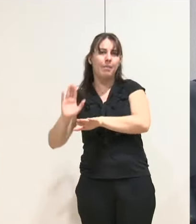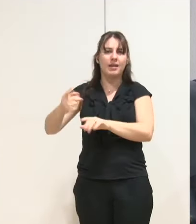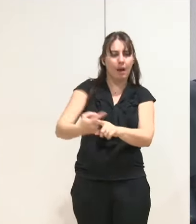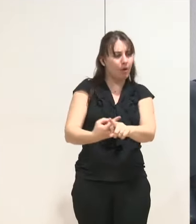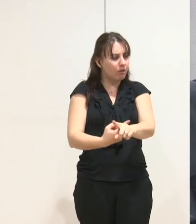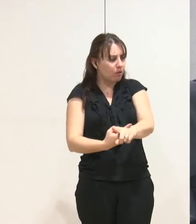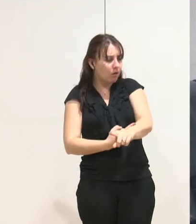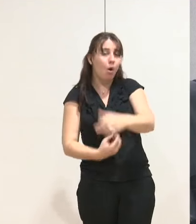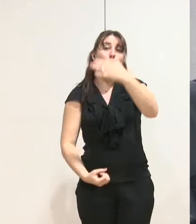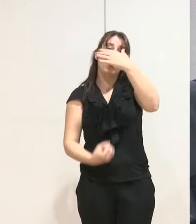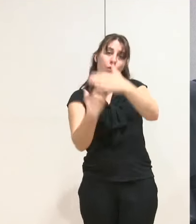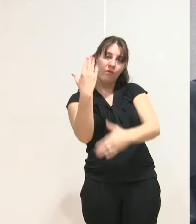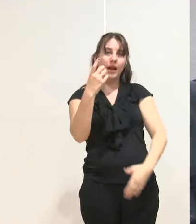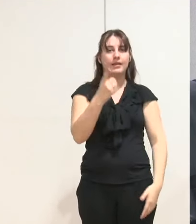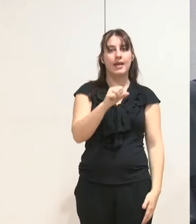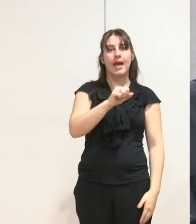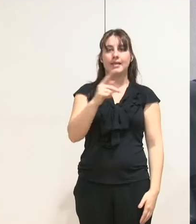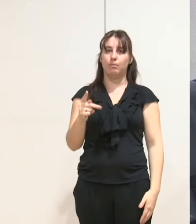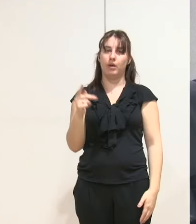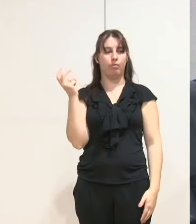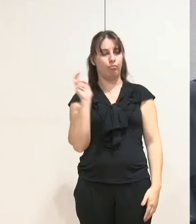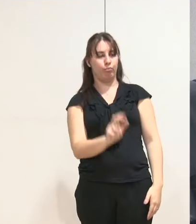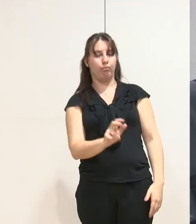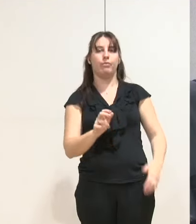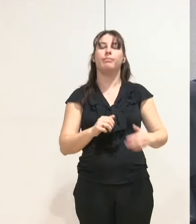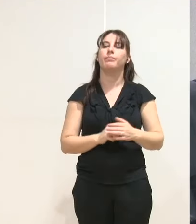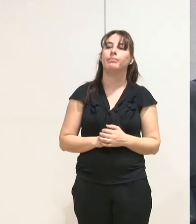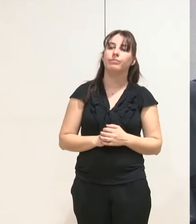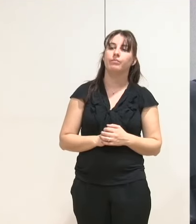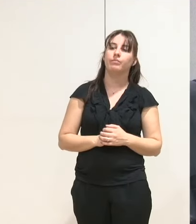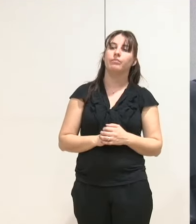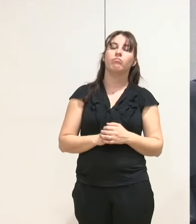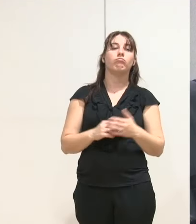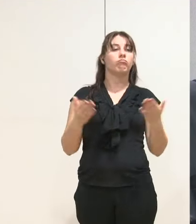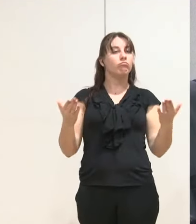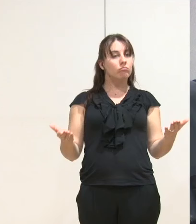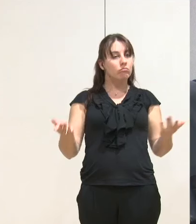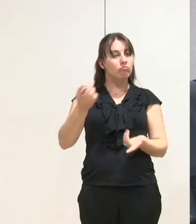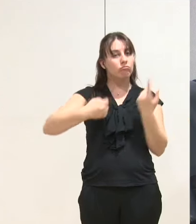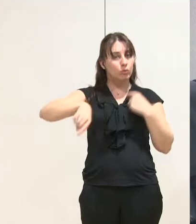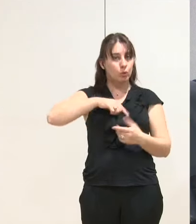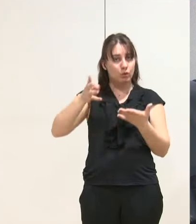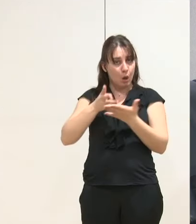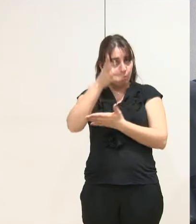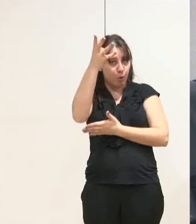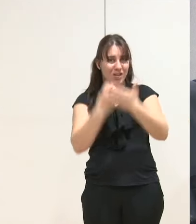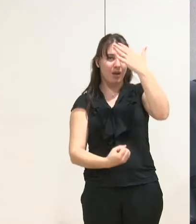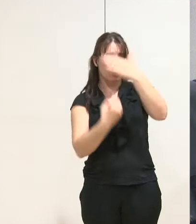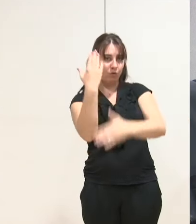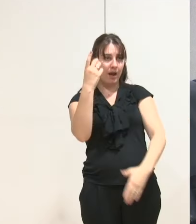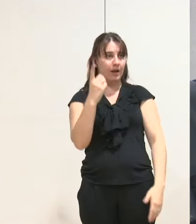nouvelle DSP et dire que nous abordons ce projet de nouvelle